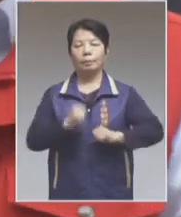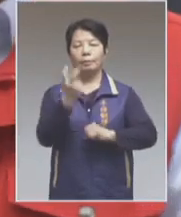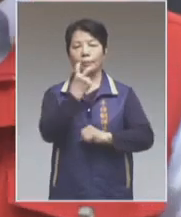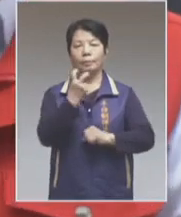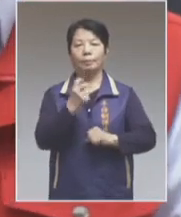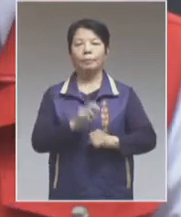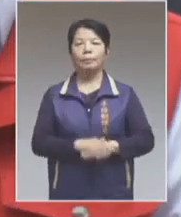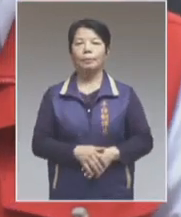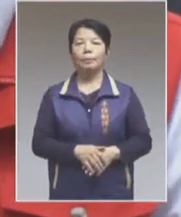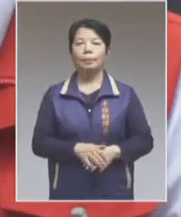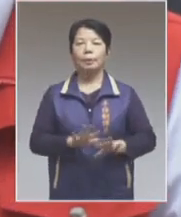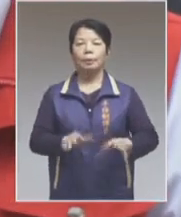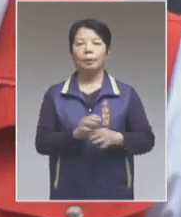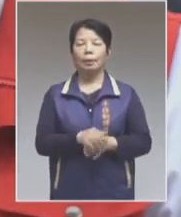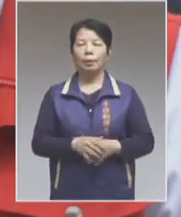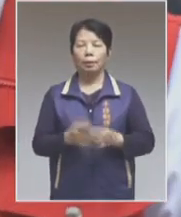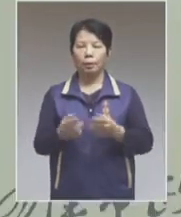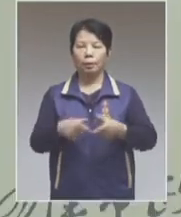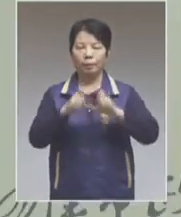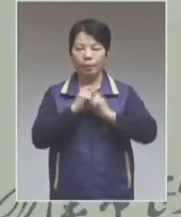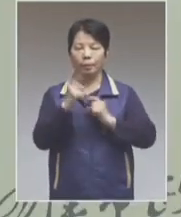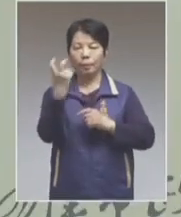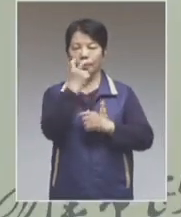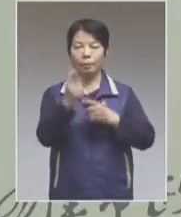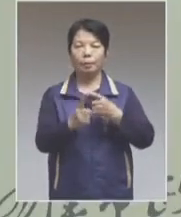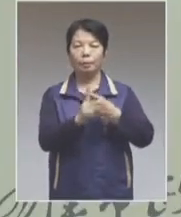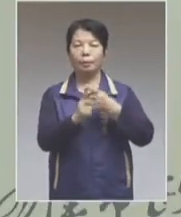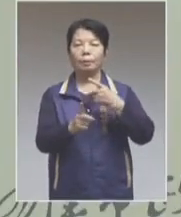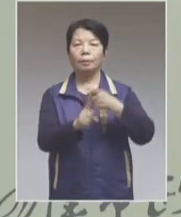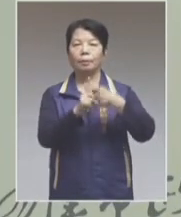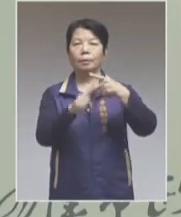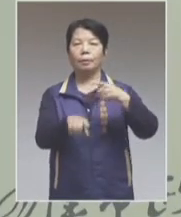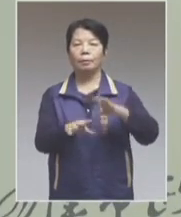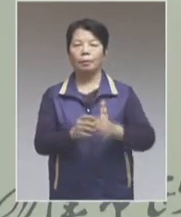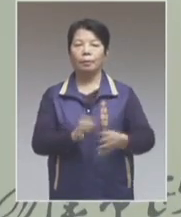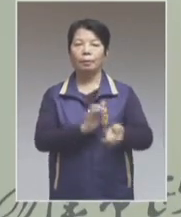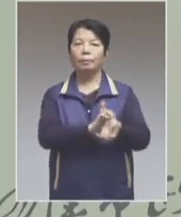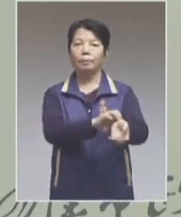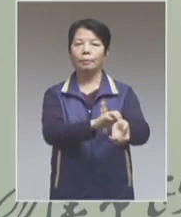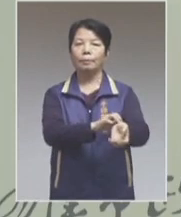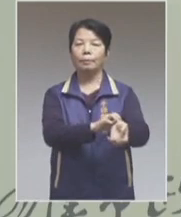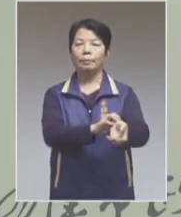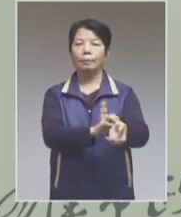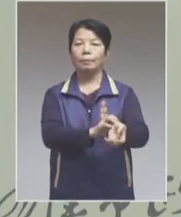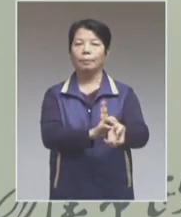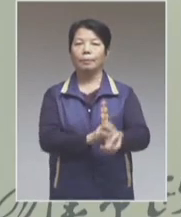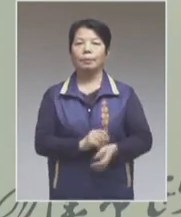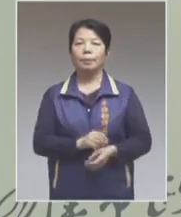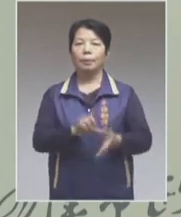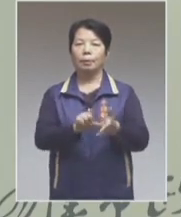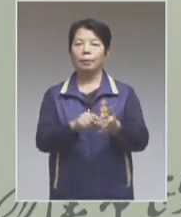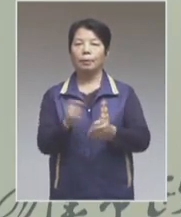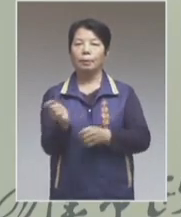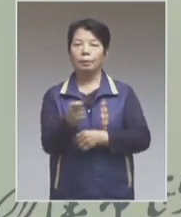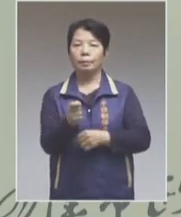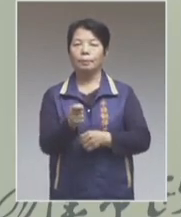那因为在快筛阳性的时候就医，好、哦，那我们就很快的把他的